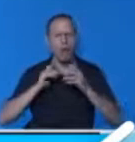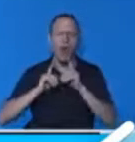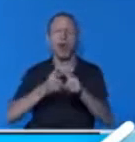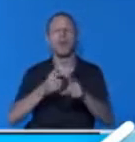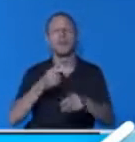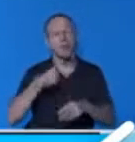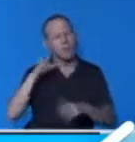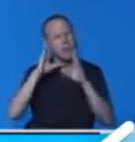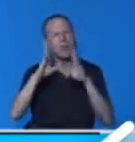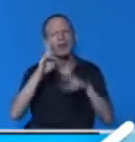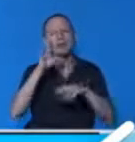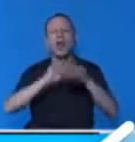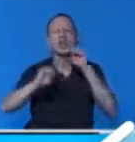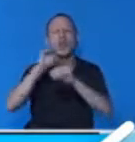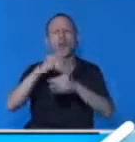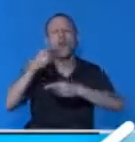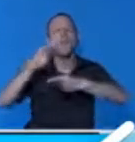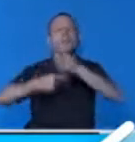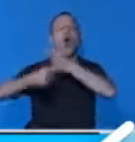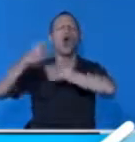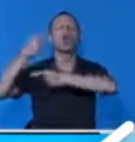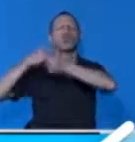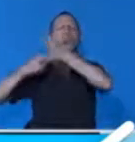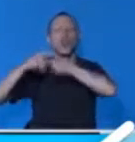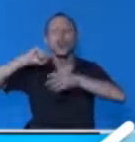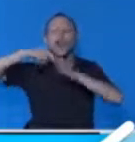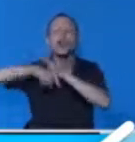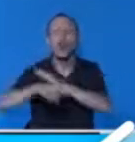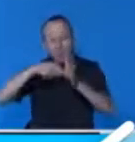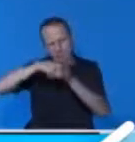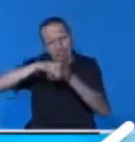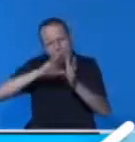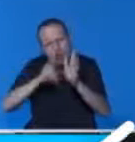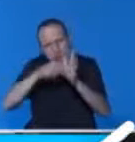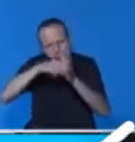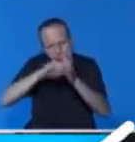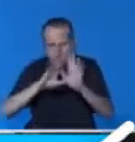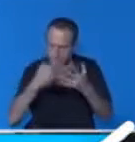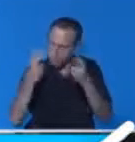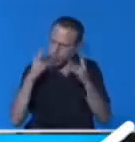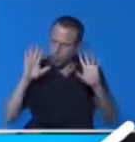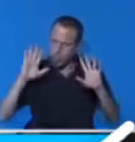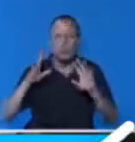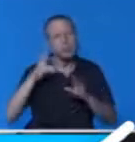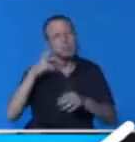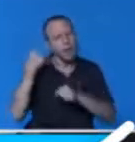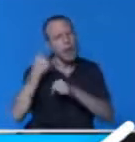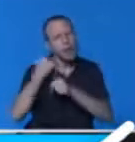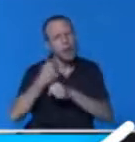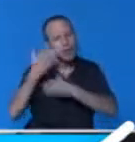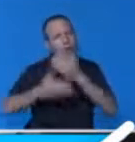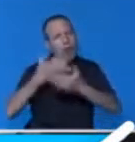שצריך להשתמש במורשת, בשורשים, לתקן את מה שצריך לתקן. אין ספק, צריך לעשות תהליך